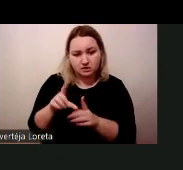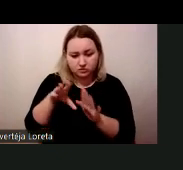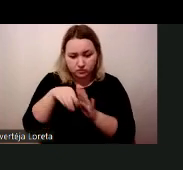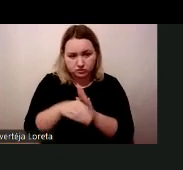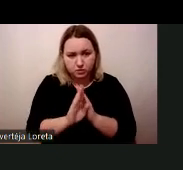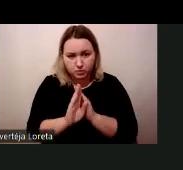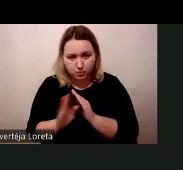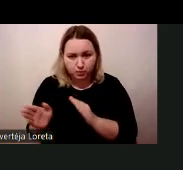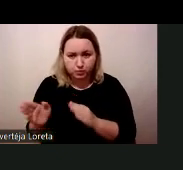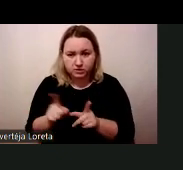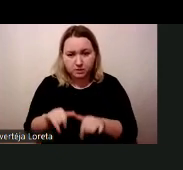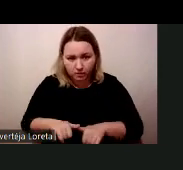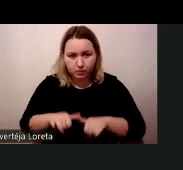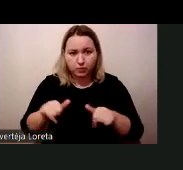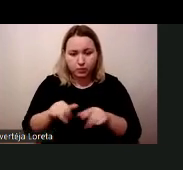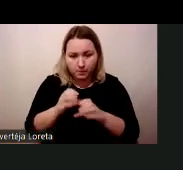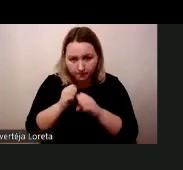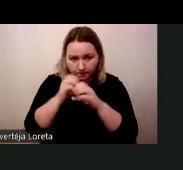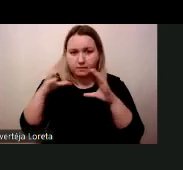ir